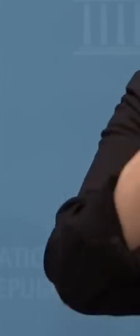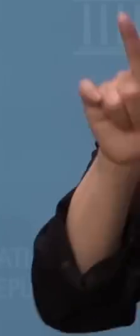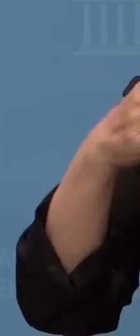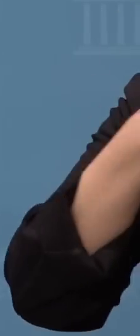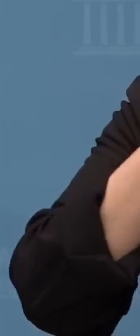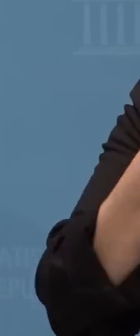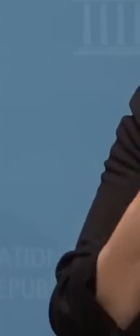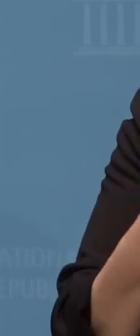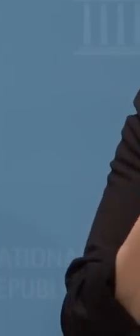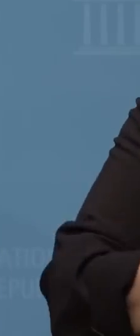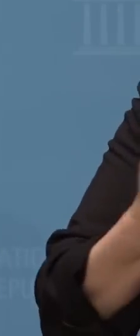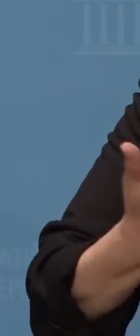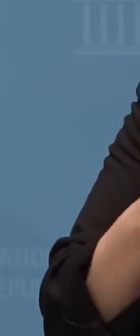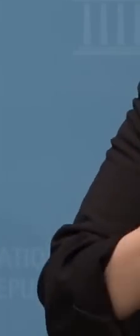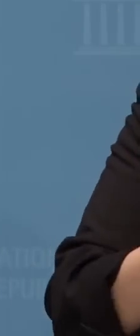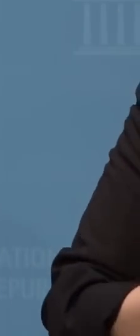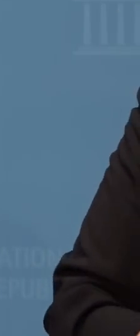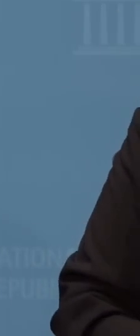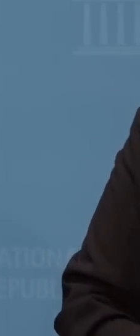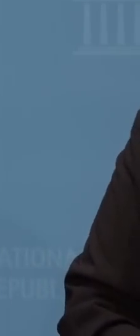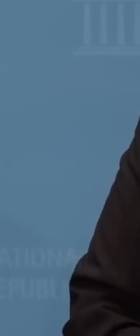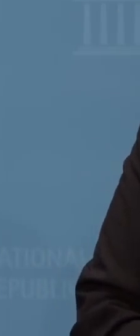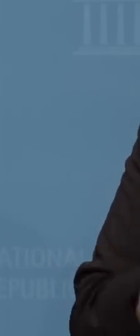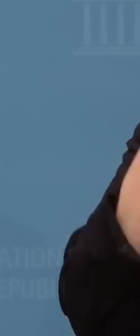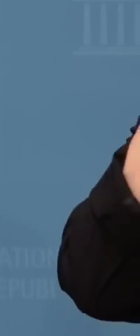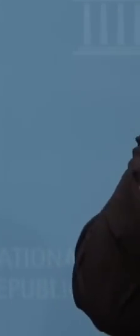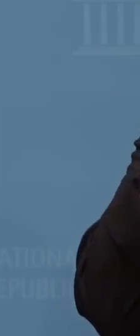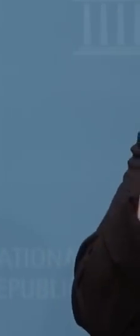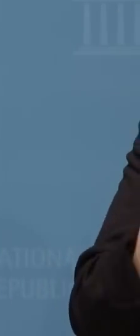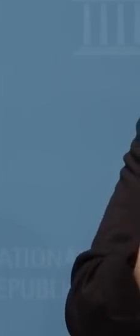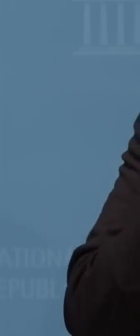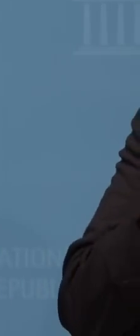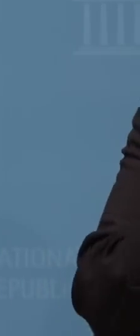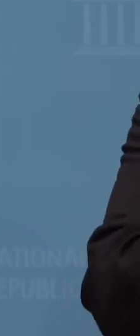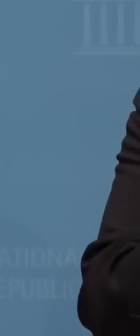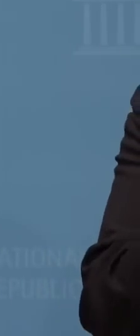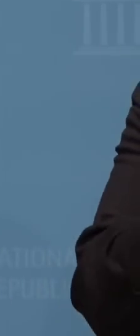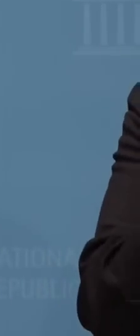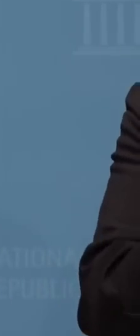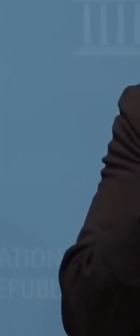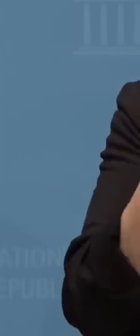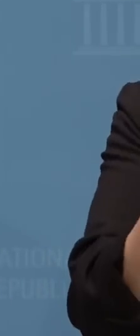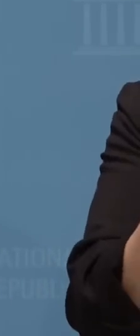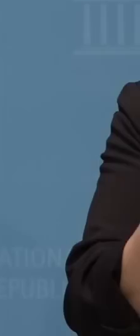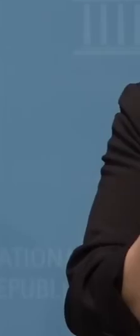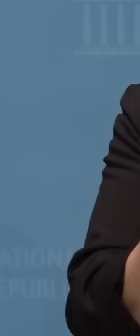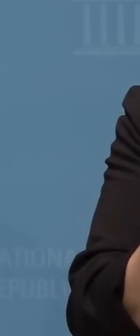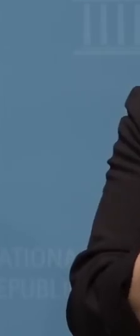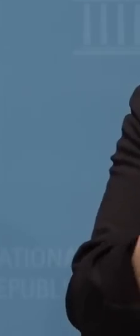책무를 제대로 인식조차 하지 못하는 무뢰배들만 가득한 정권입니다.